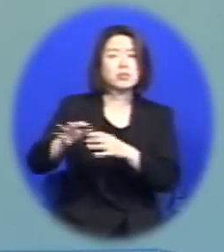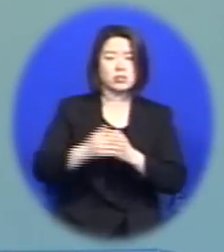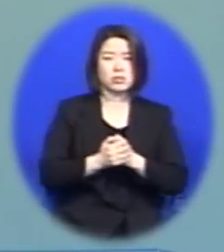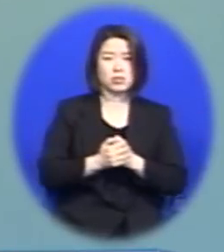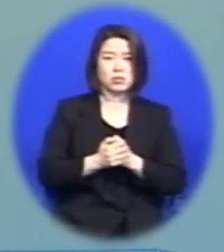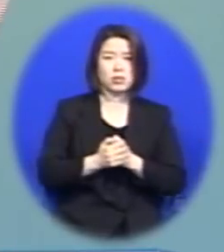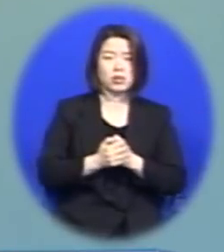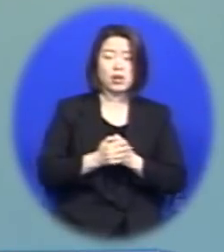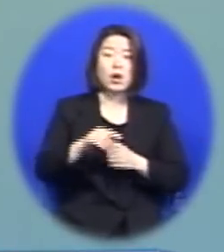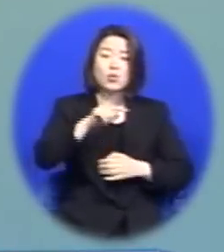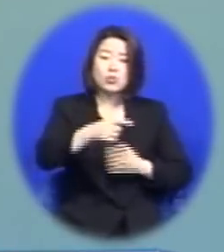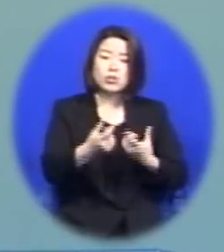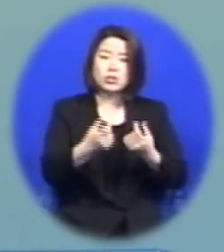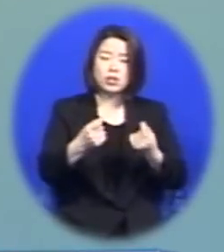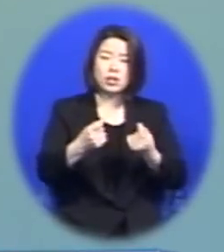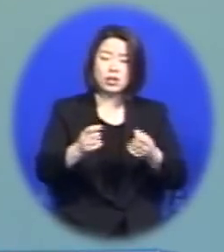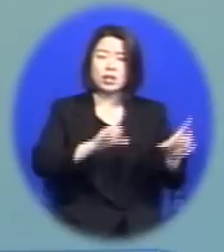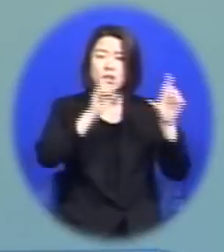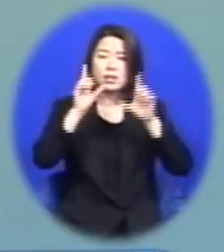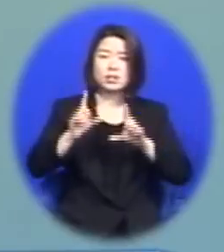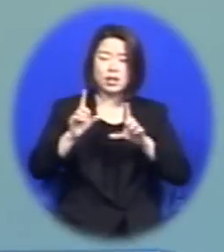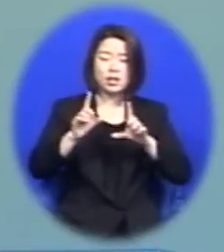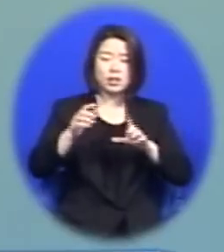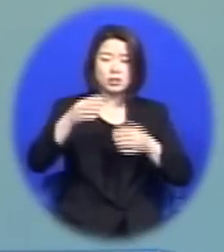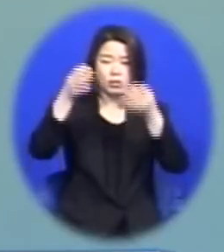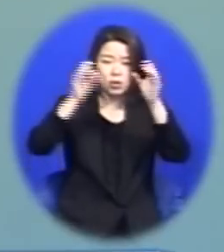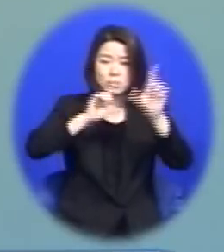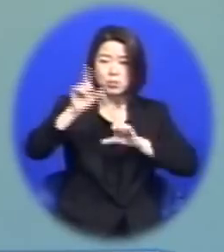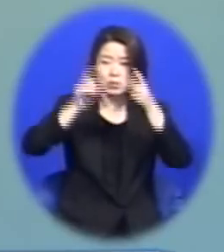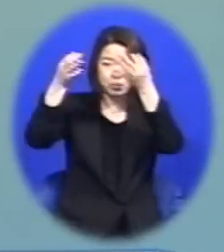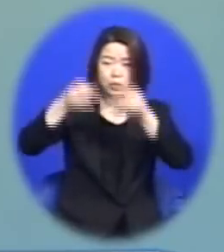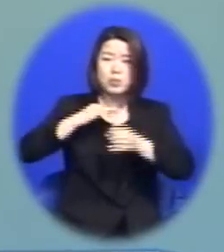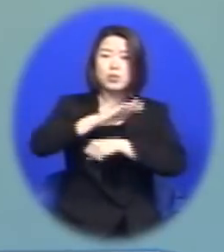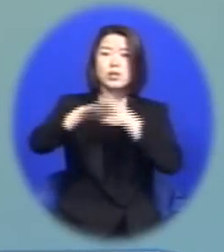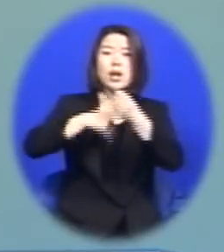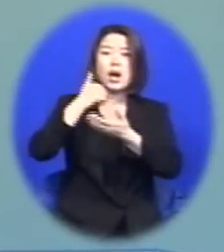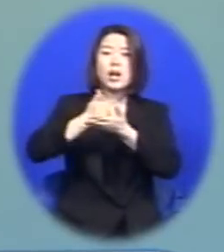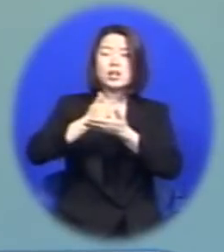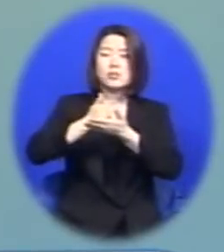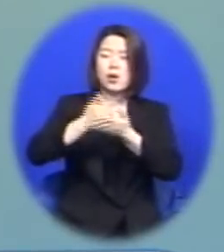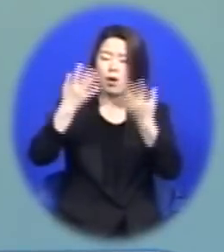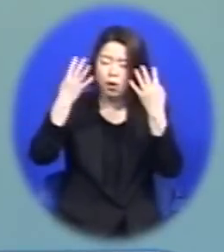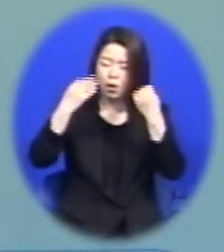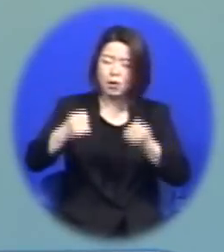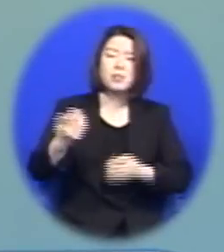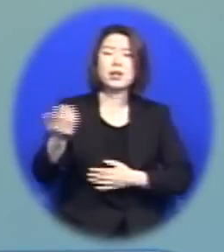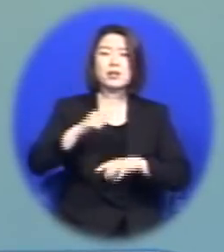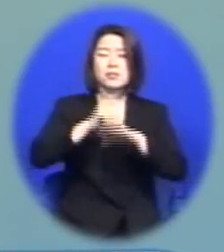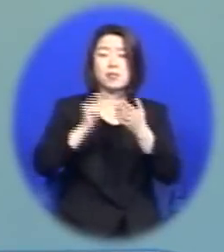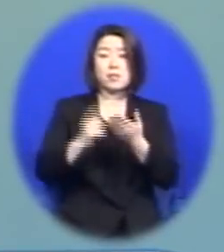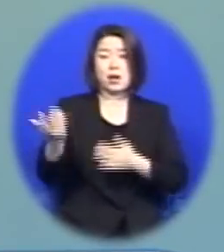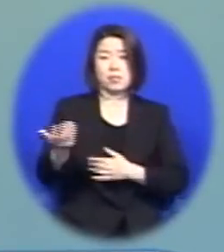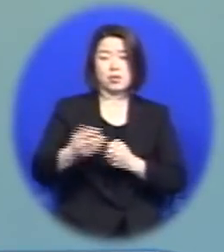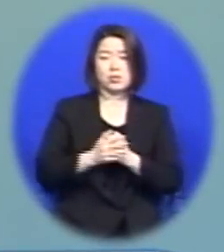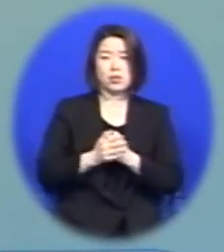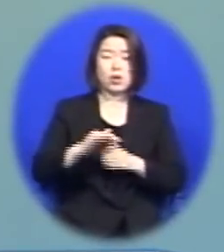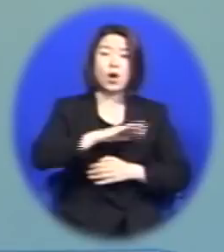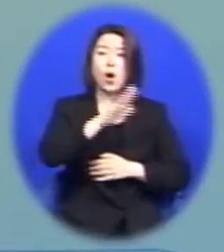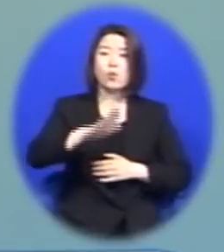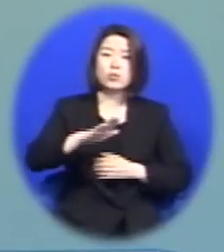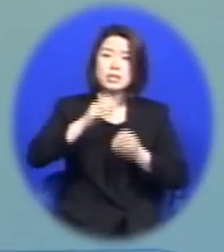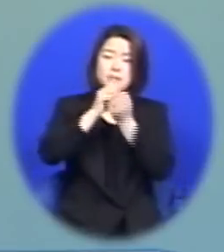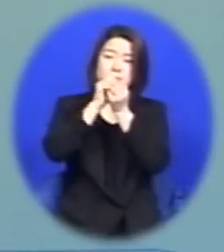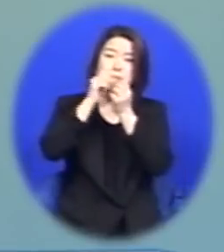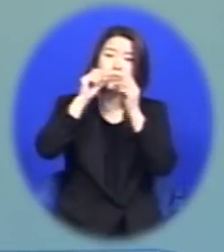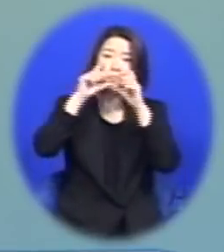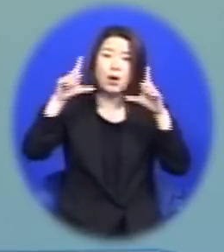우리의 아버지 하나님을 얼마나 가슴이 타 시 겠습니까 그래서 우리는 안 먹겠다는 입을 벌릴 지도 않으려고